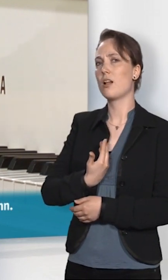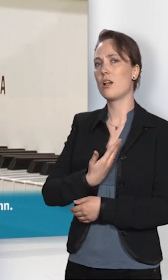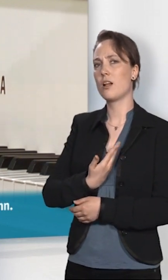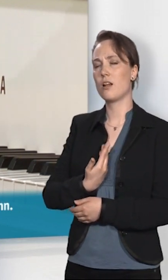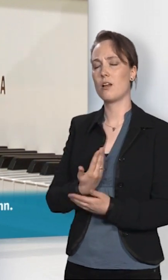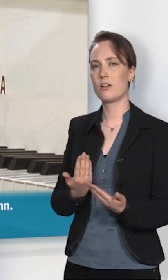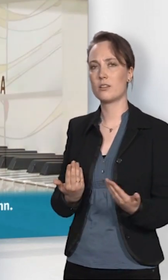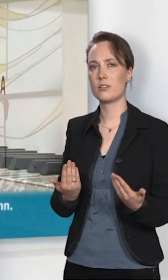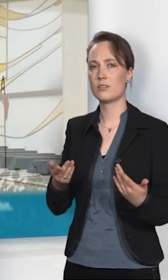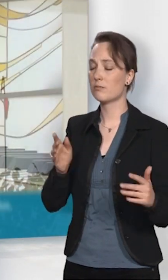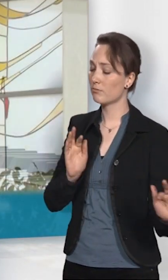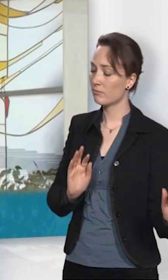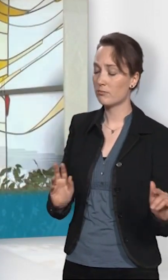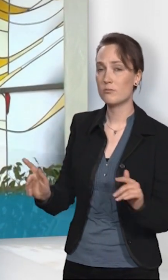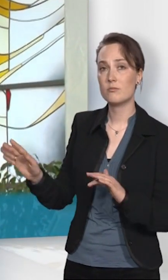bestehen.